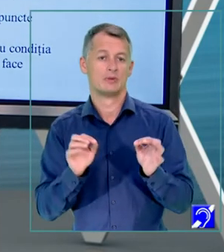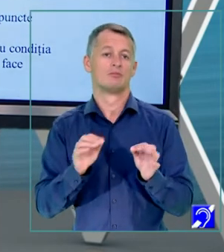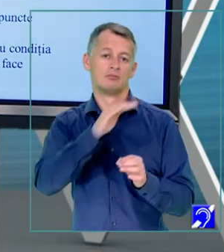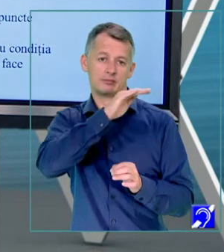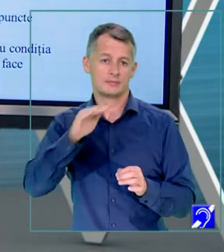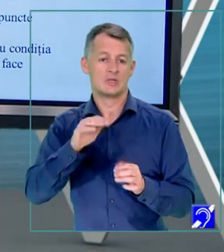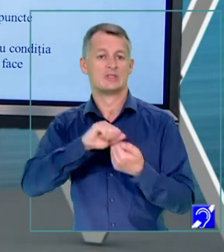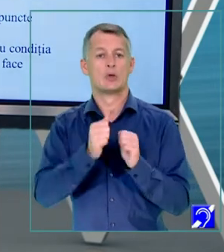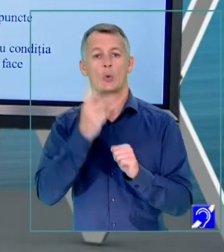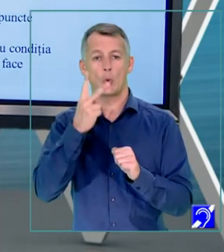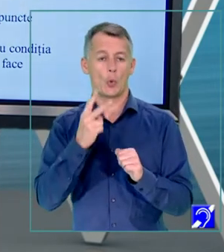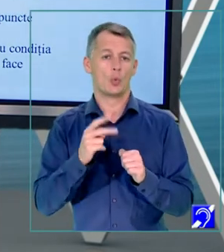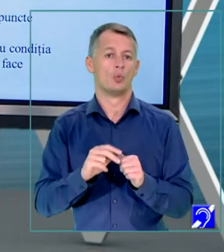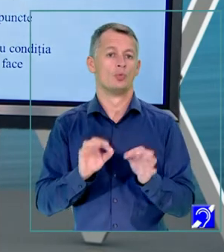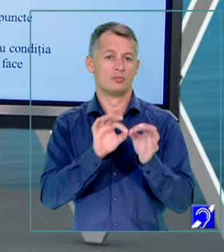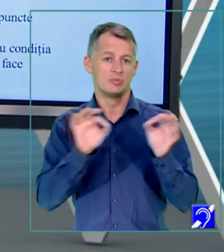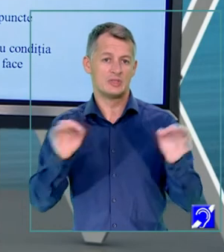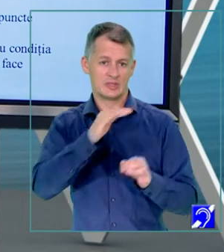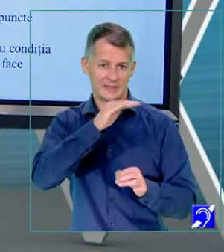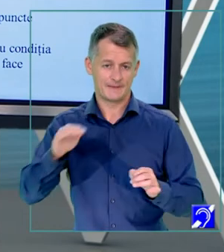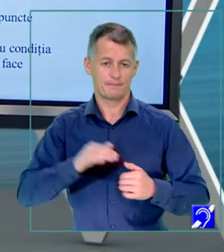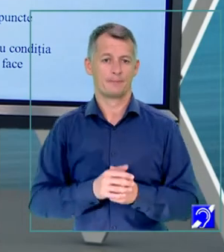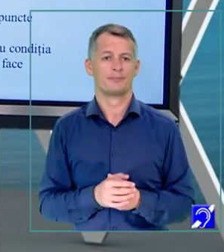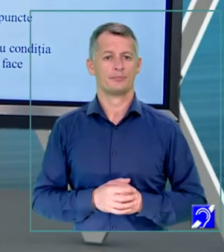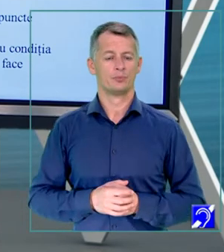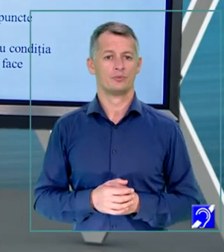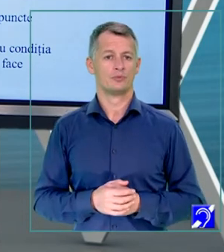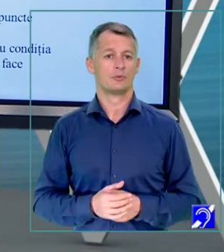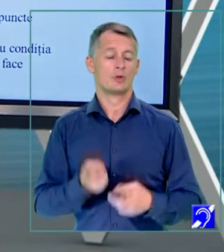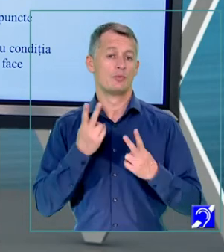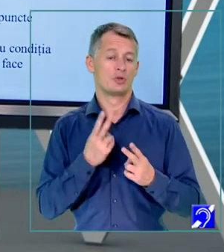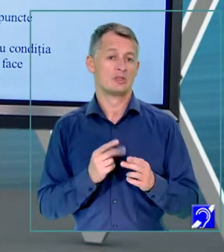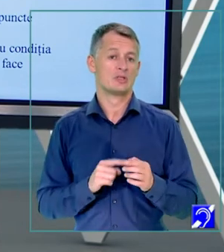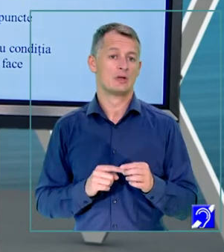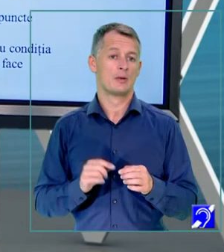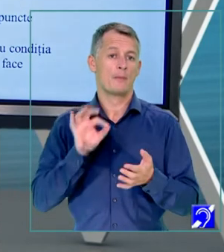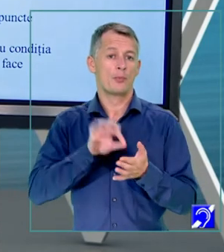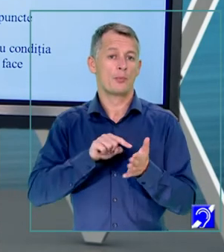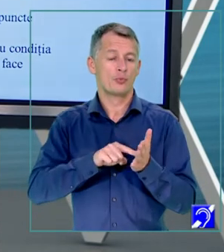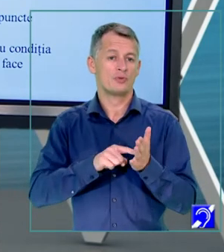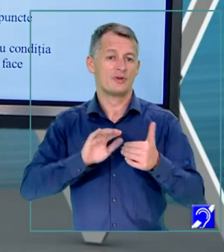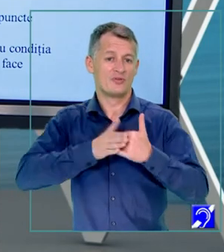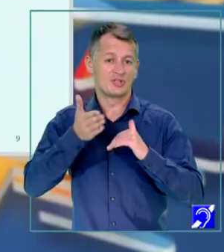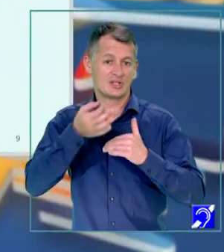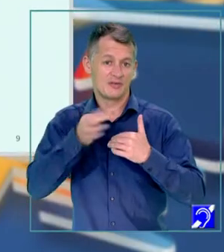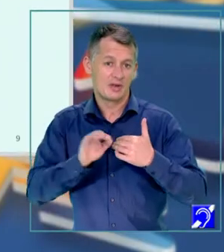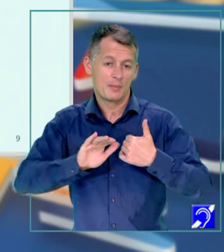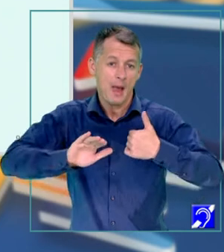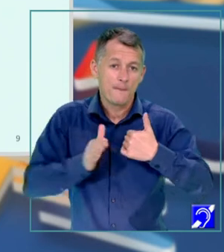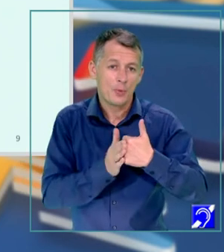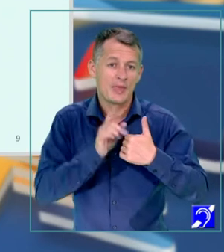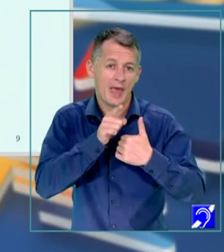figură sunt aproximații bune la tangentă Cu condiția ca punctele învecinate să fie cât mai aproape de punctul la care face referire problemă